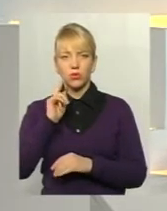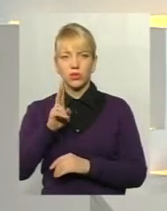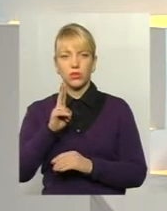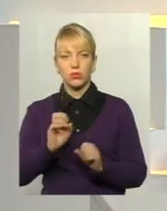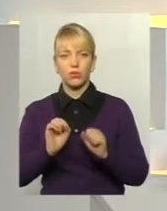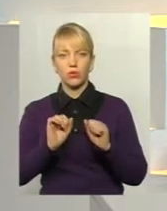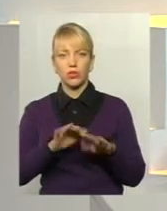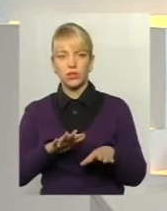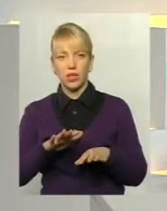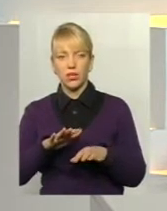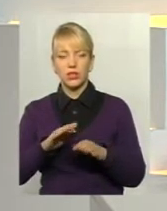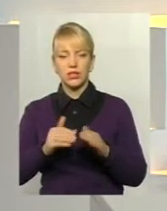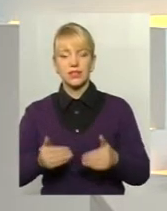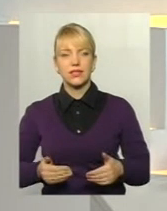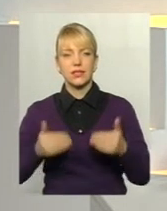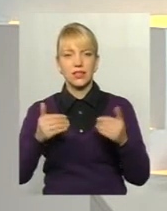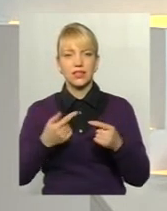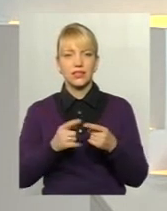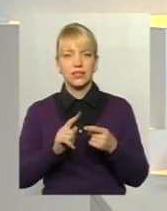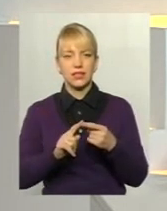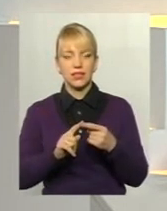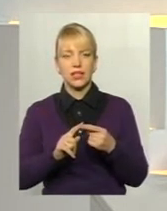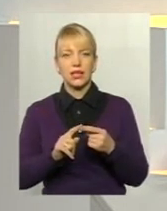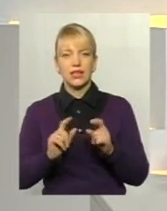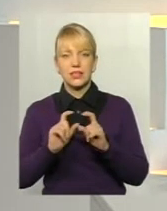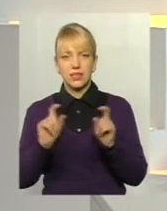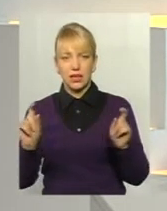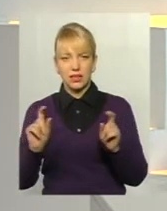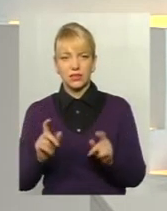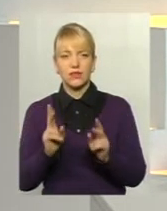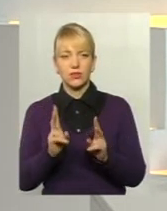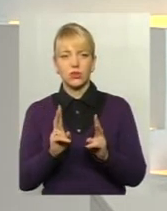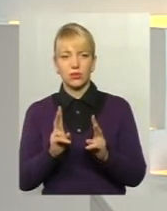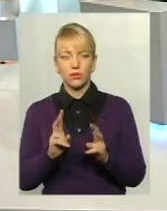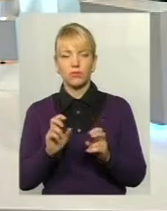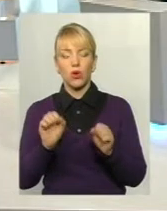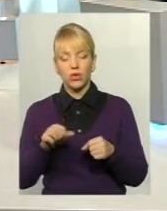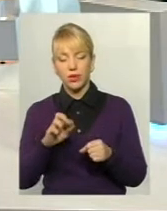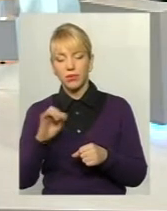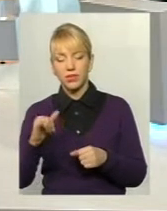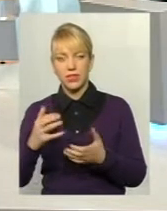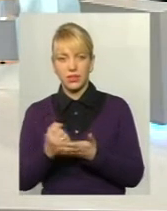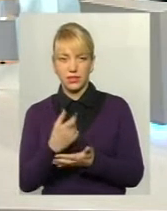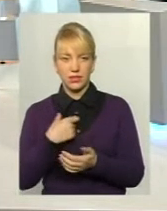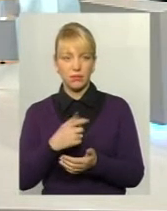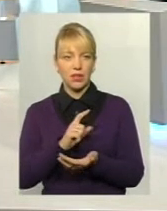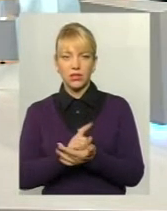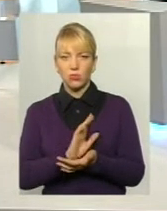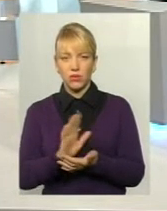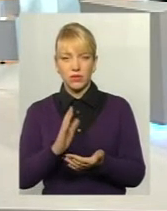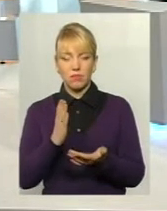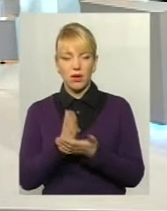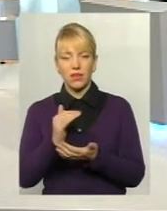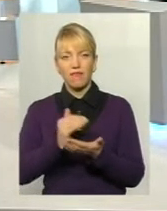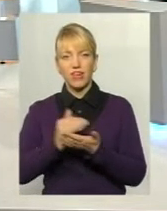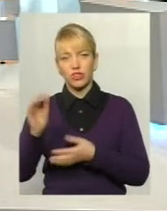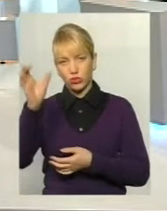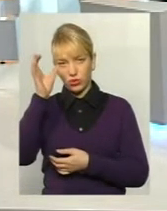покидає стіни таких закладів, справді могла знайти себе, адже не обов'язково мати вищу освіту,